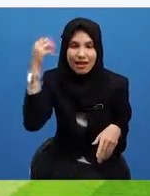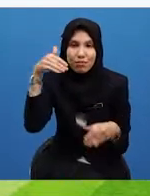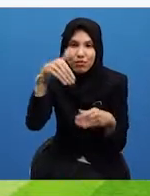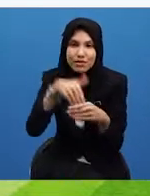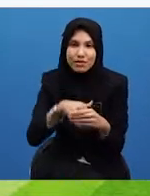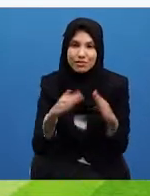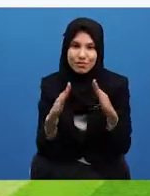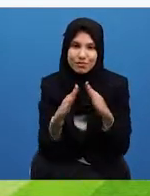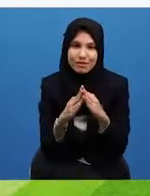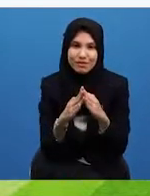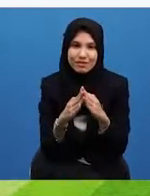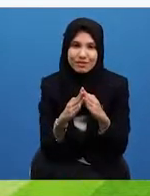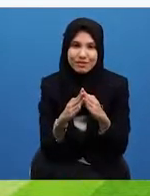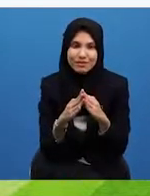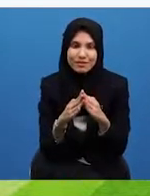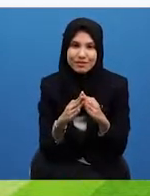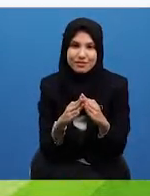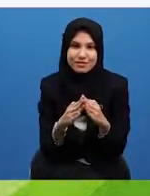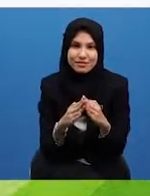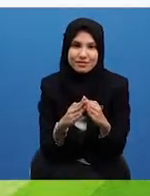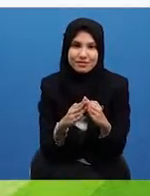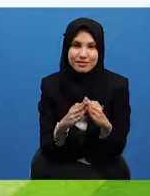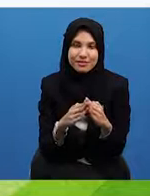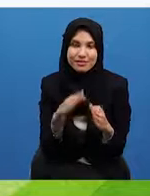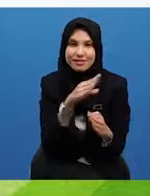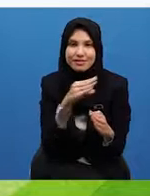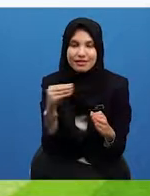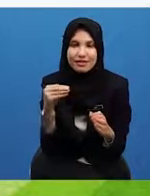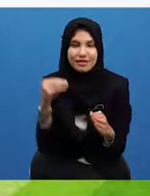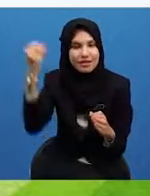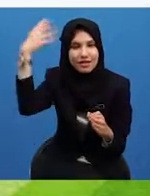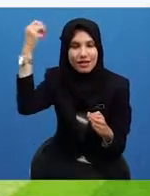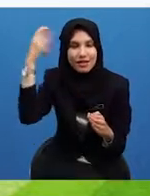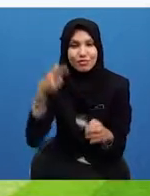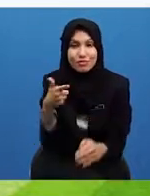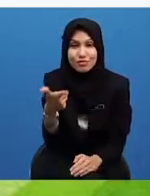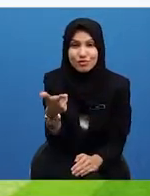dalam rumah dan lampu zulo